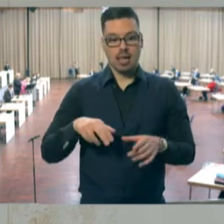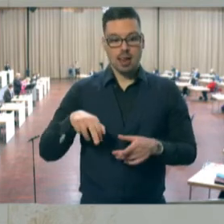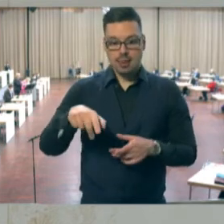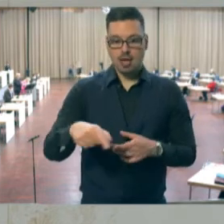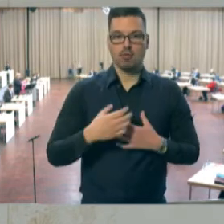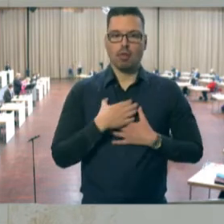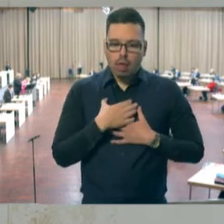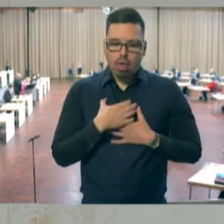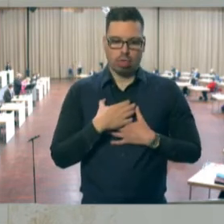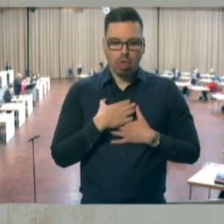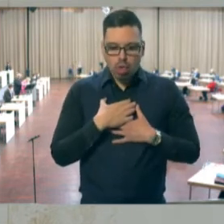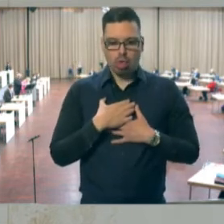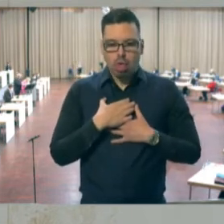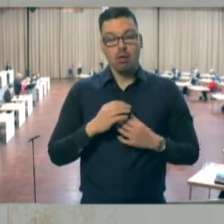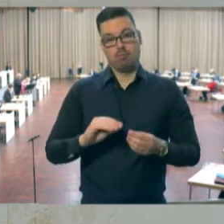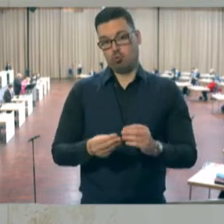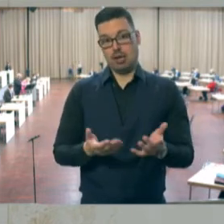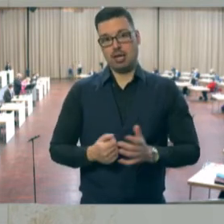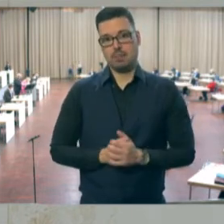Auch darunter leiden die Kinder.